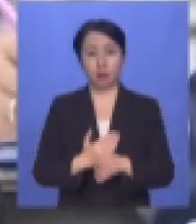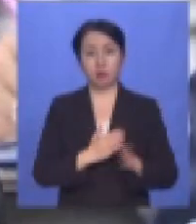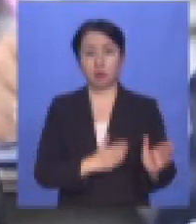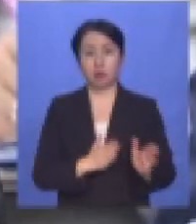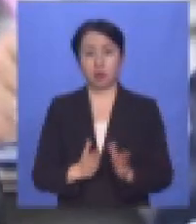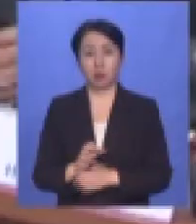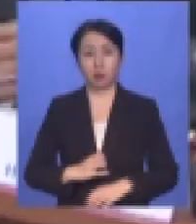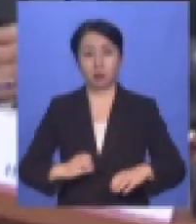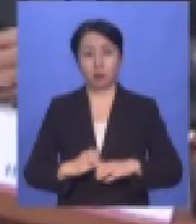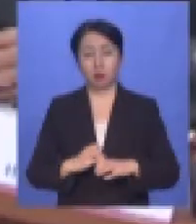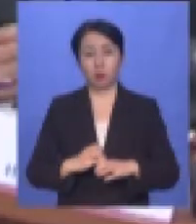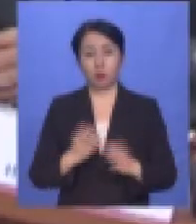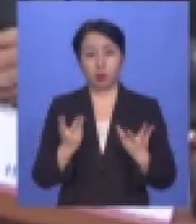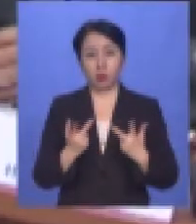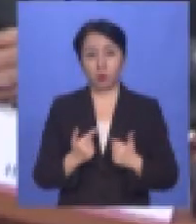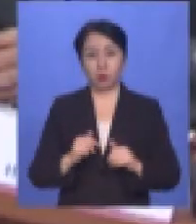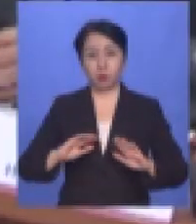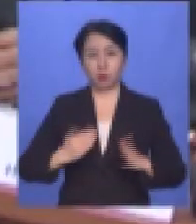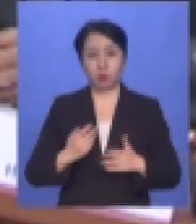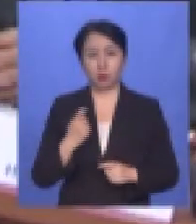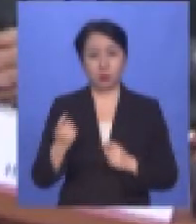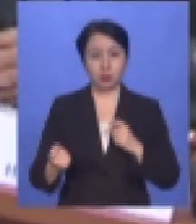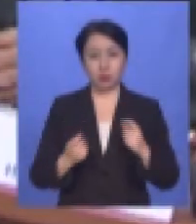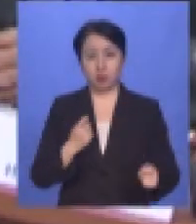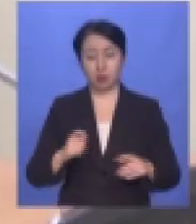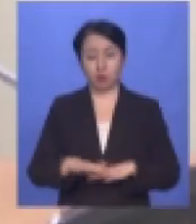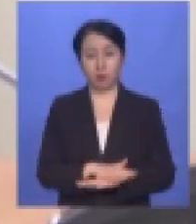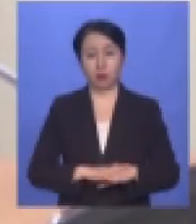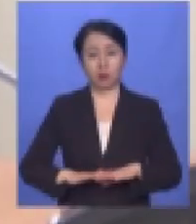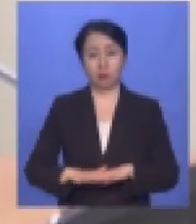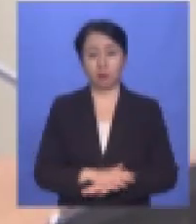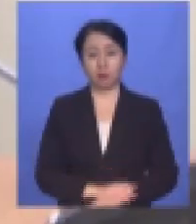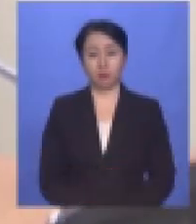жумангалиевича ряд предложений по урегулированию ситуаций на зерновом рынке